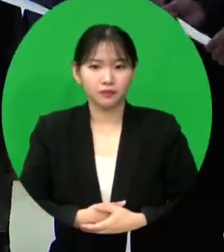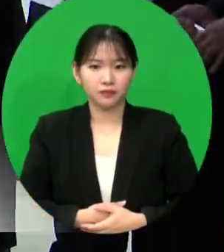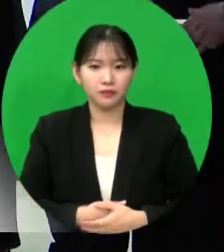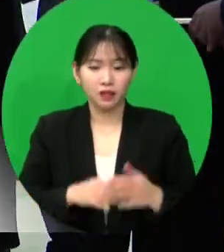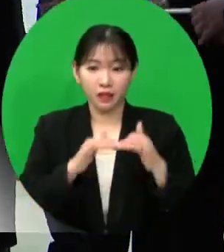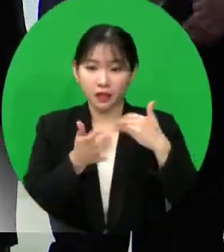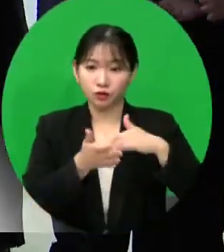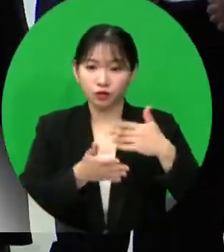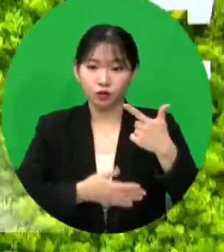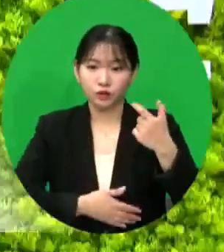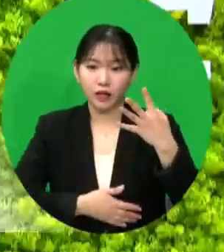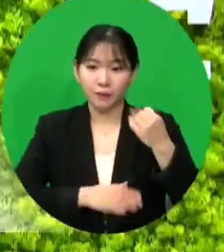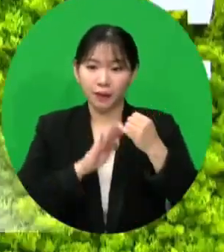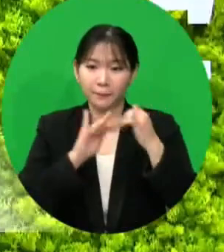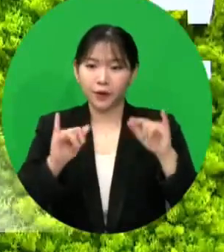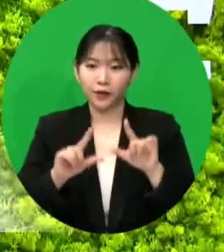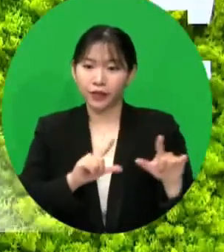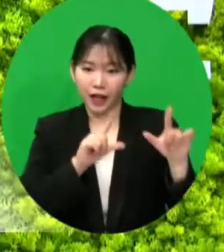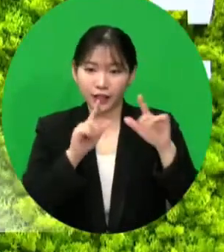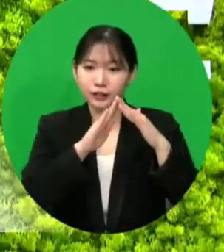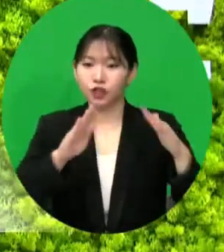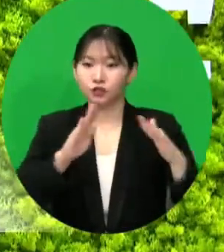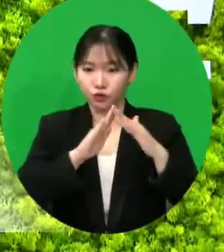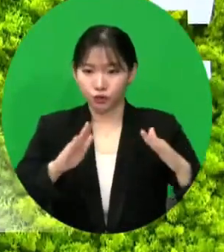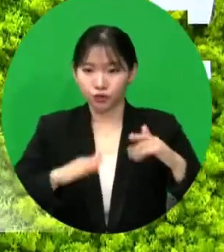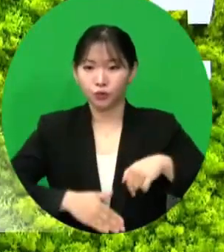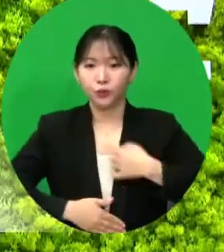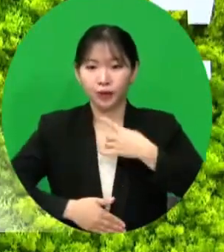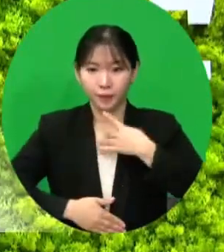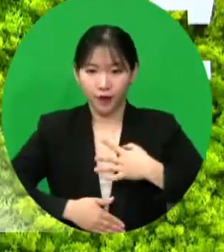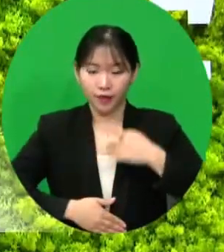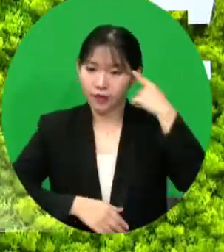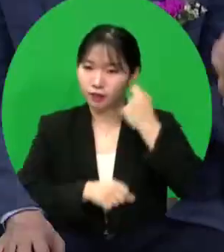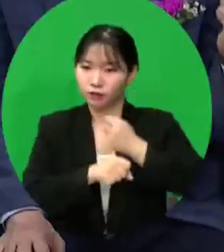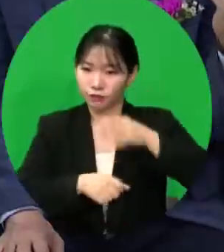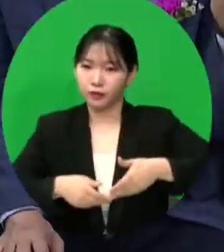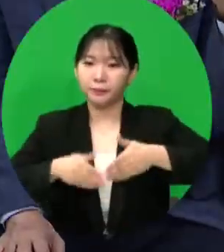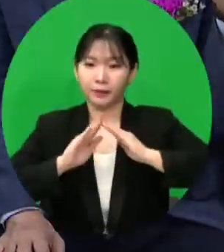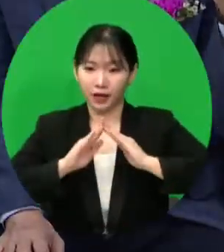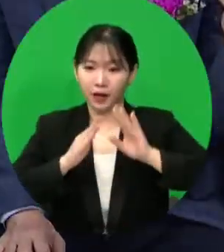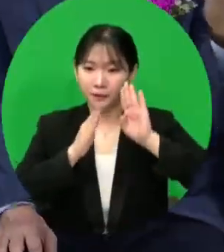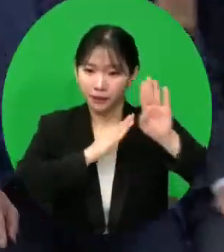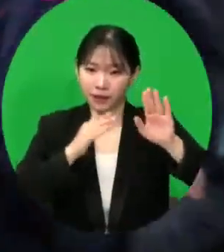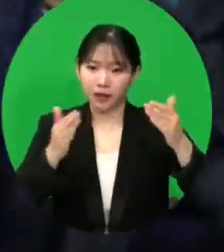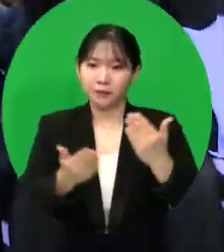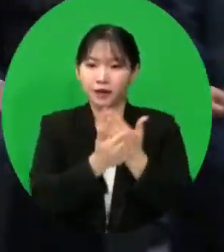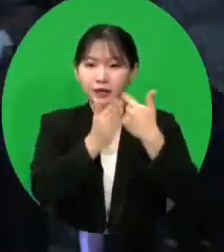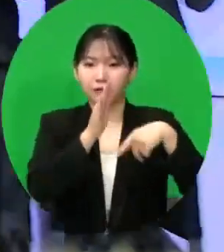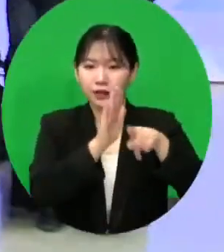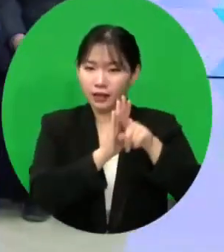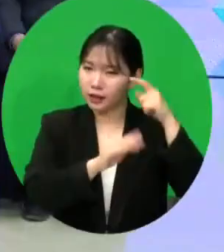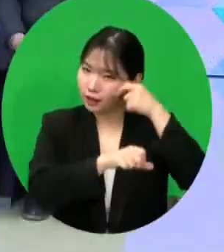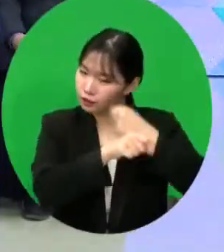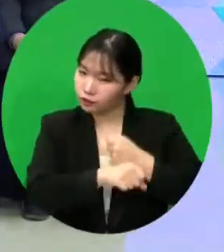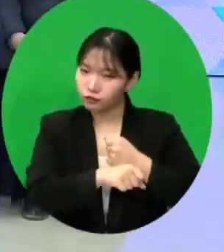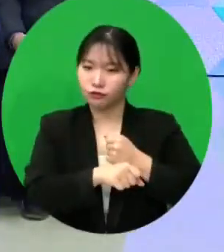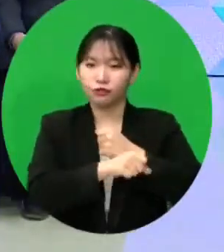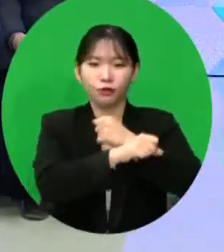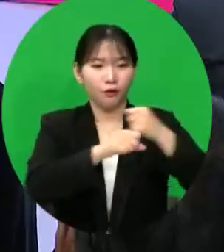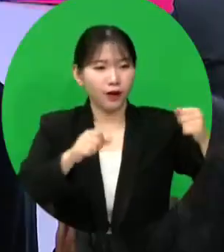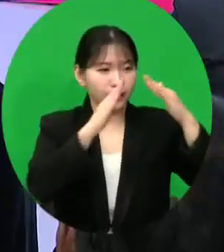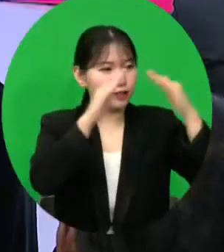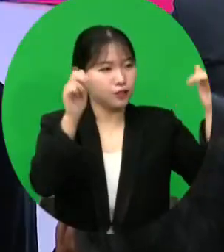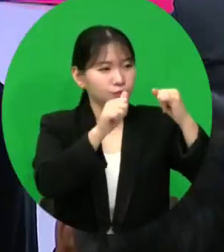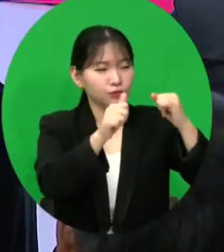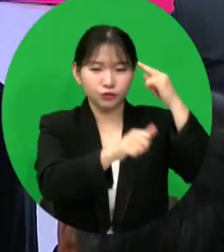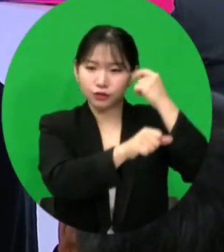인구 64만 명의 전주시가 독자적인 연구원을 신설했습니다. 미래 지역 발전을 위한 논리 개발을 광역 단위의 전북